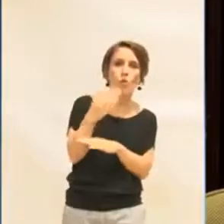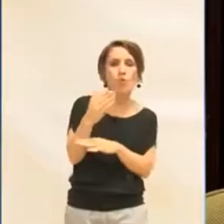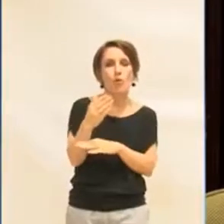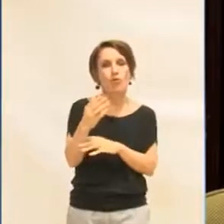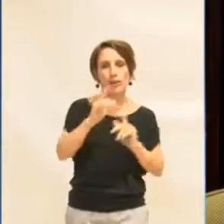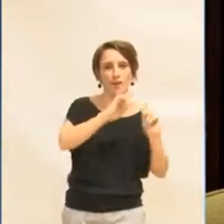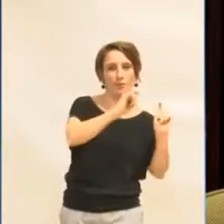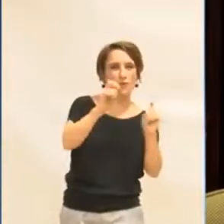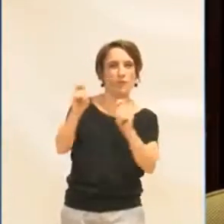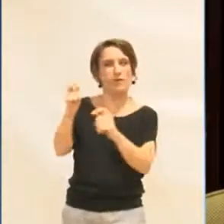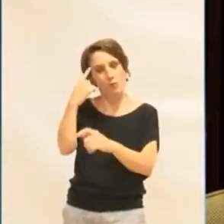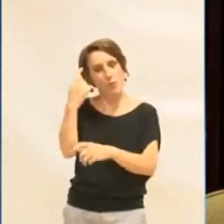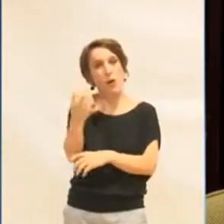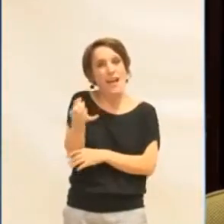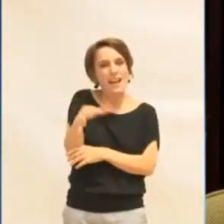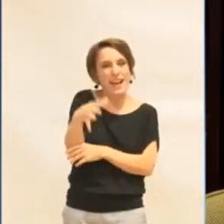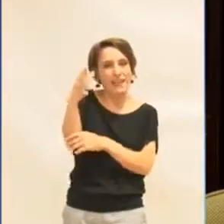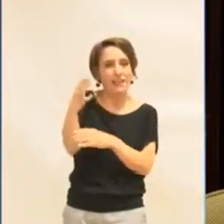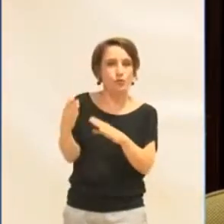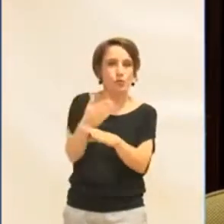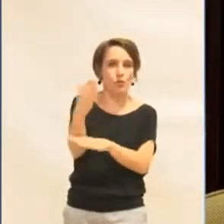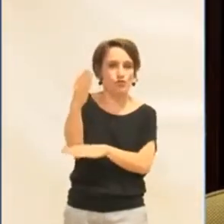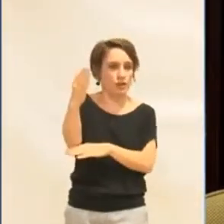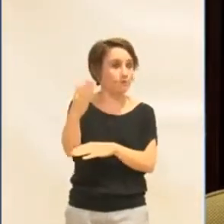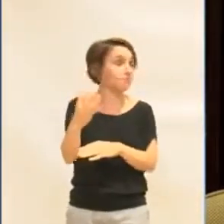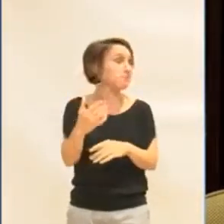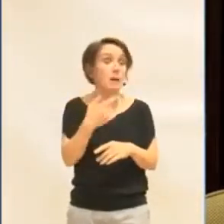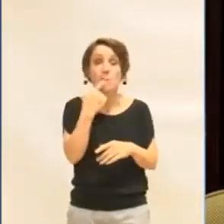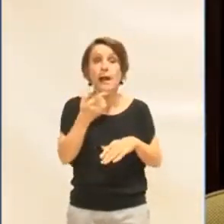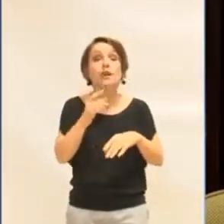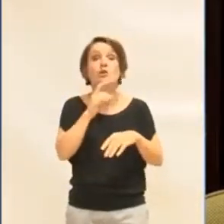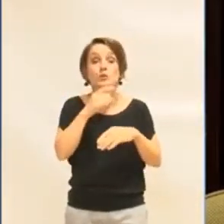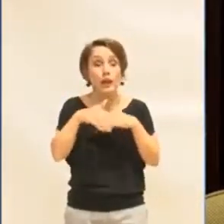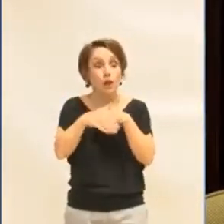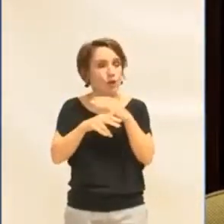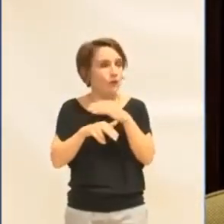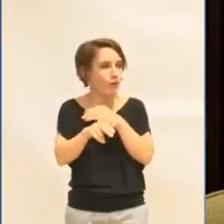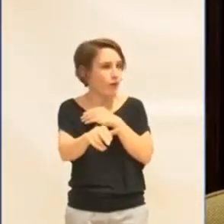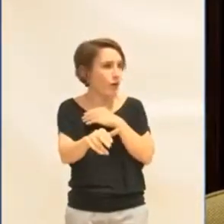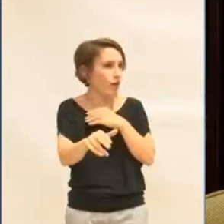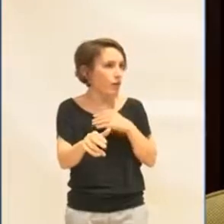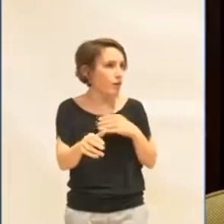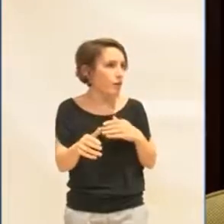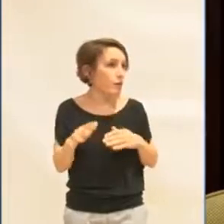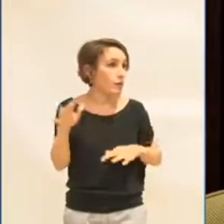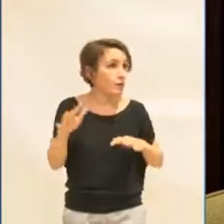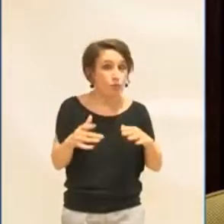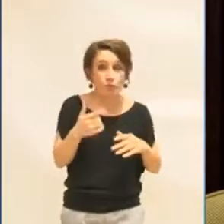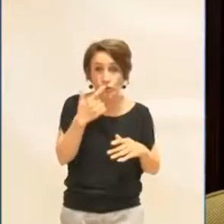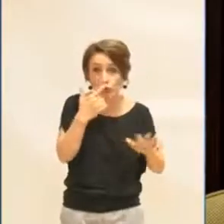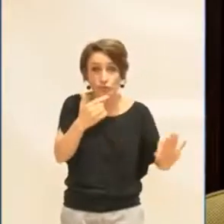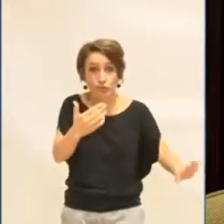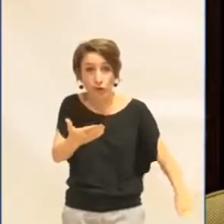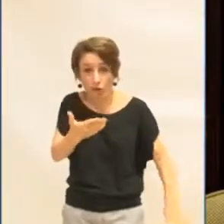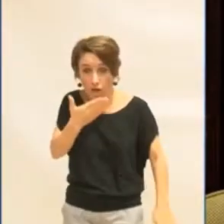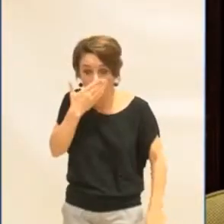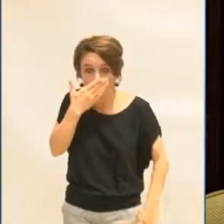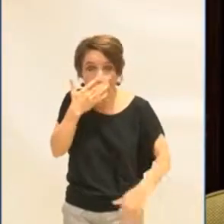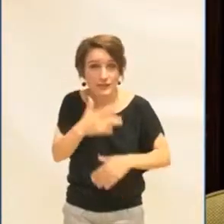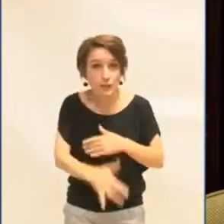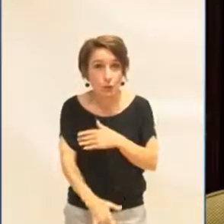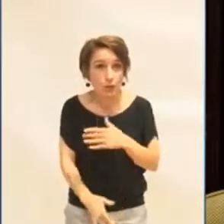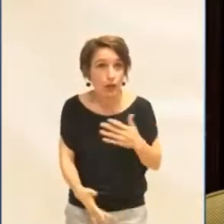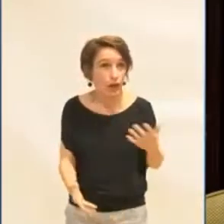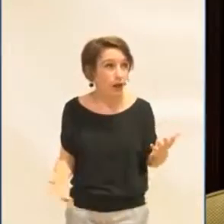projet. On va en parler tout à l'heure. Et alors, est-ce que ce n'est pas un peu tard pour certains projets qui ont été